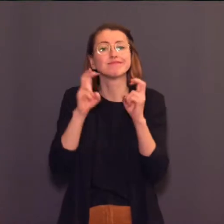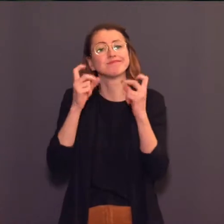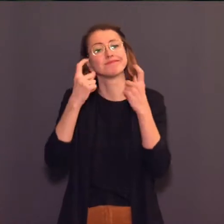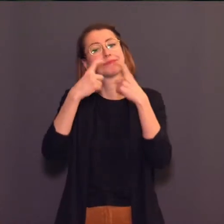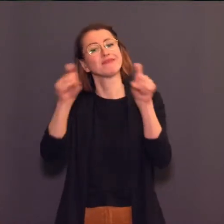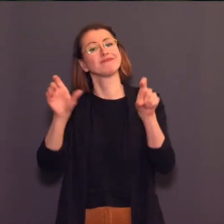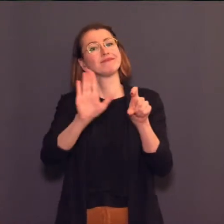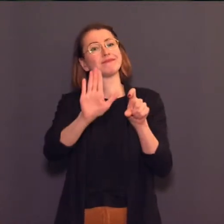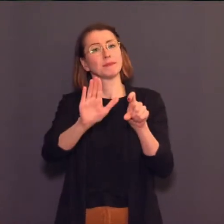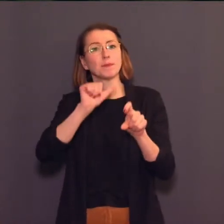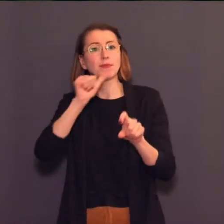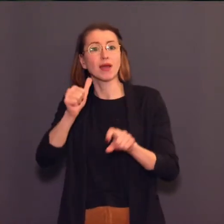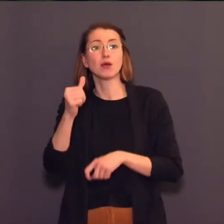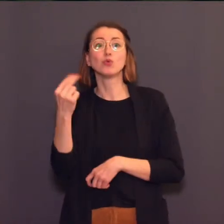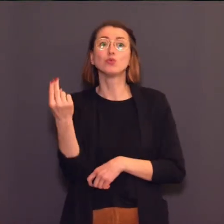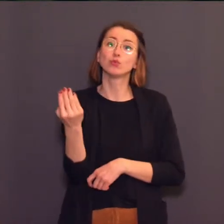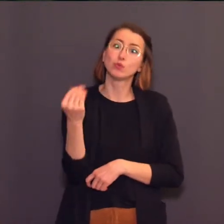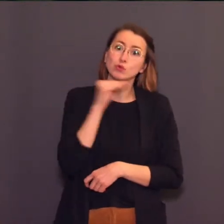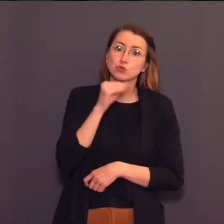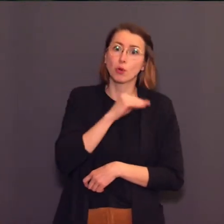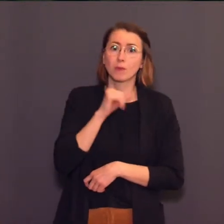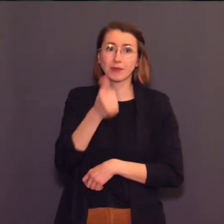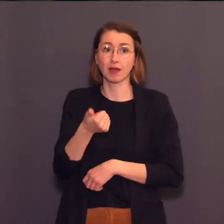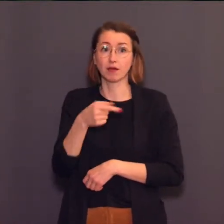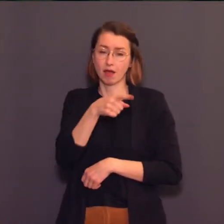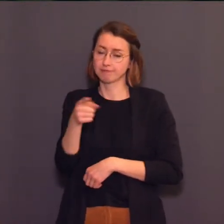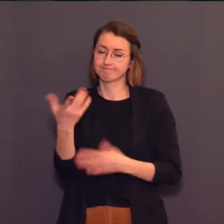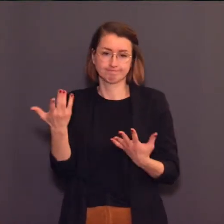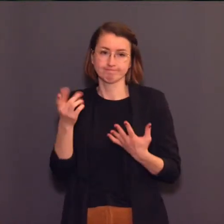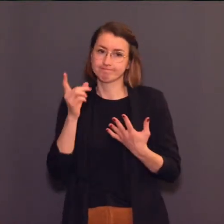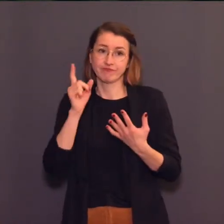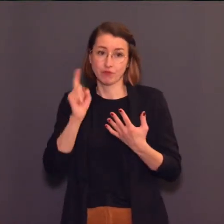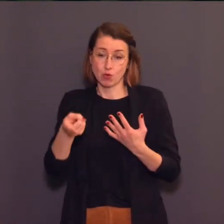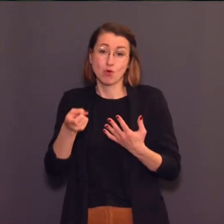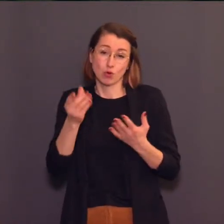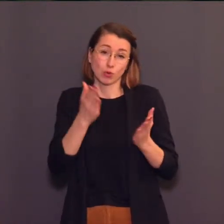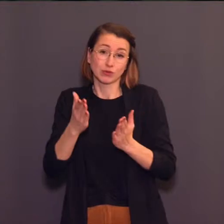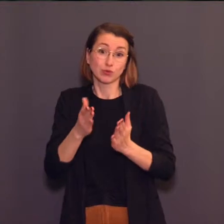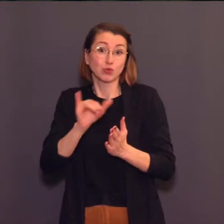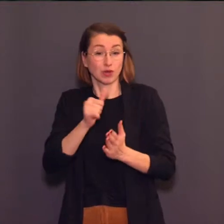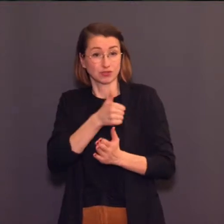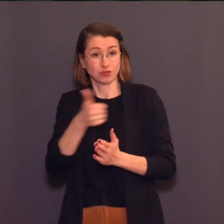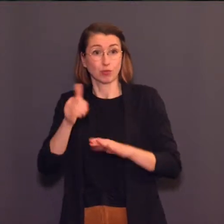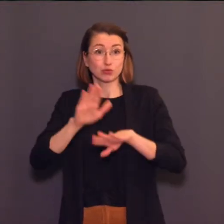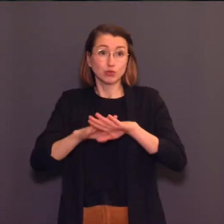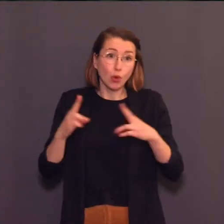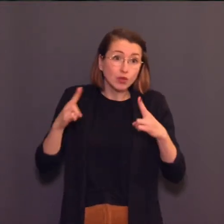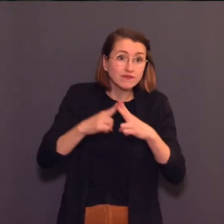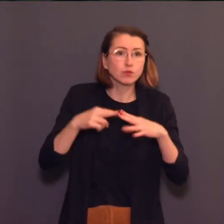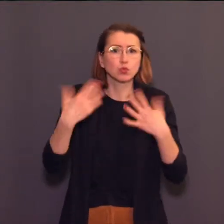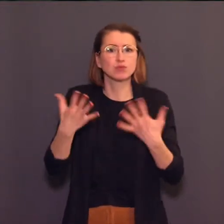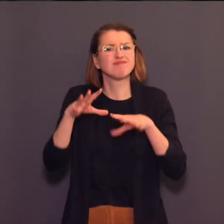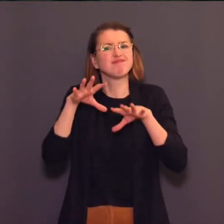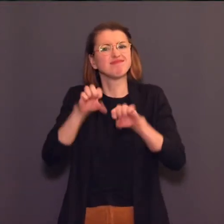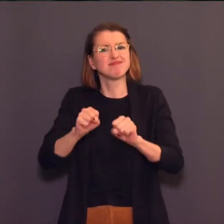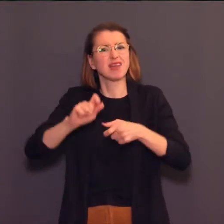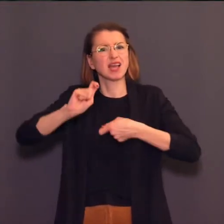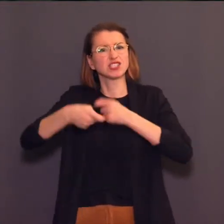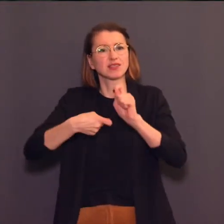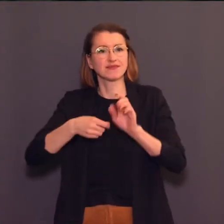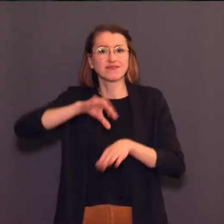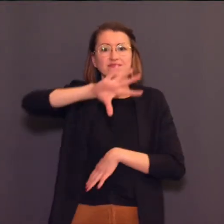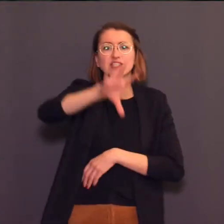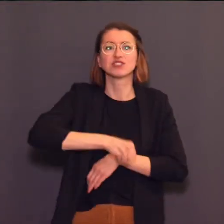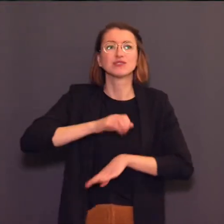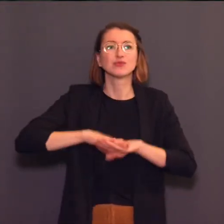mais sur rendez-vous ou pour du click and collect. L'idée étant que le commerçant puisse gérer les arrivées de ses